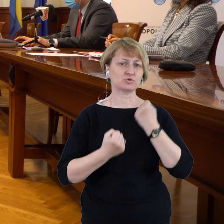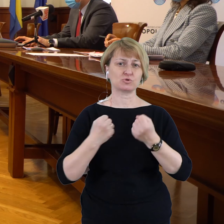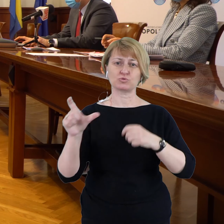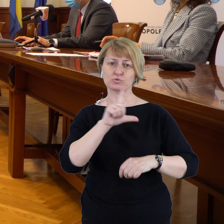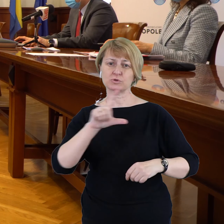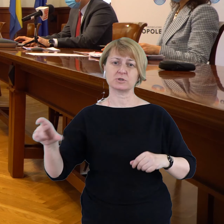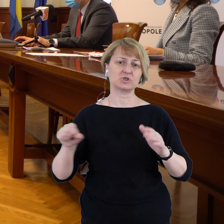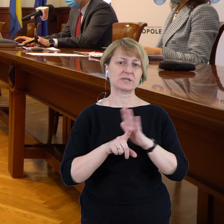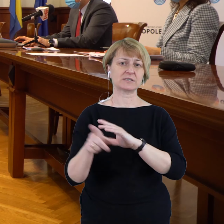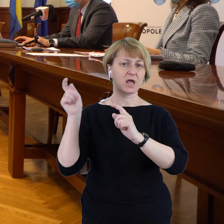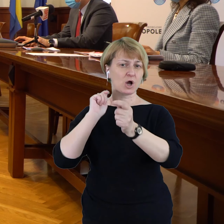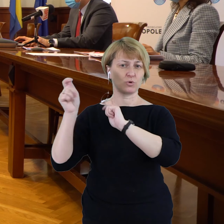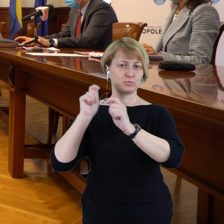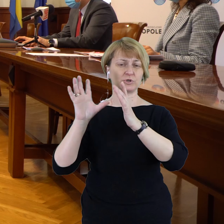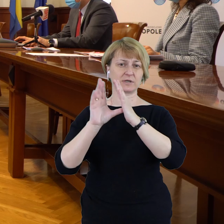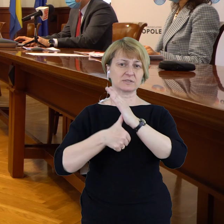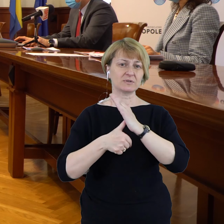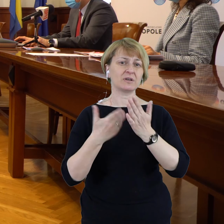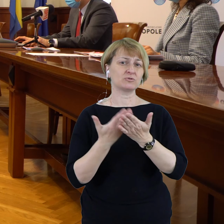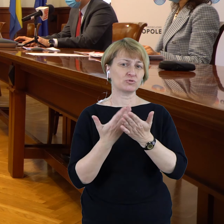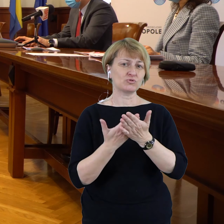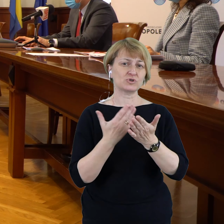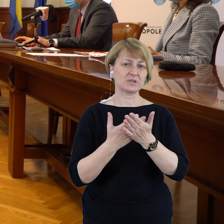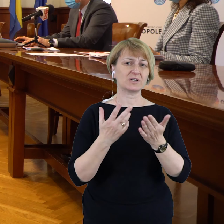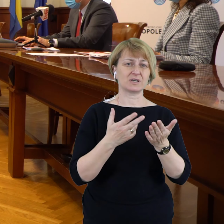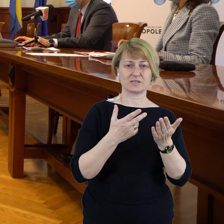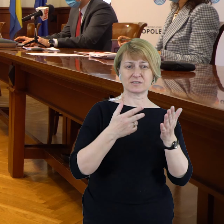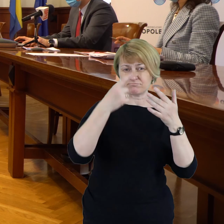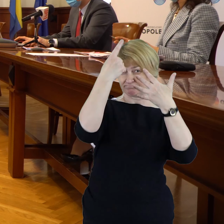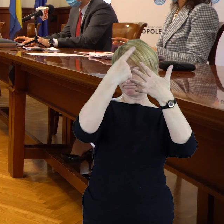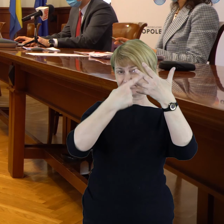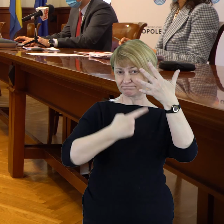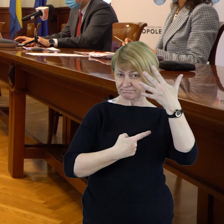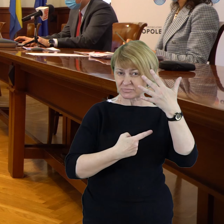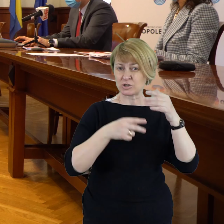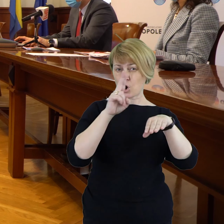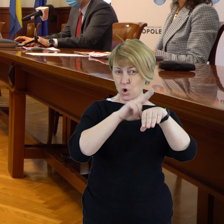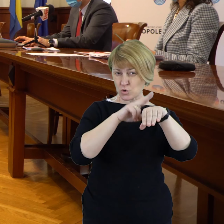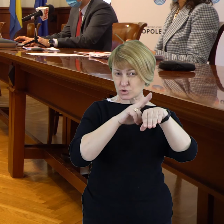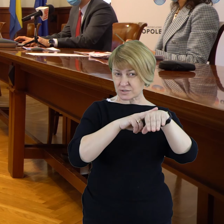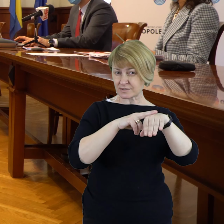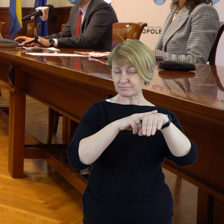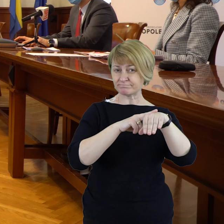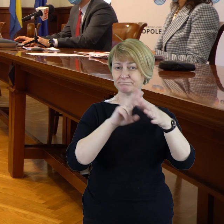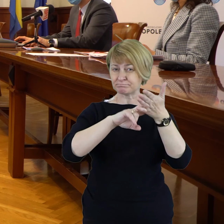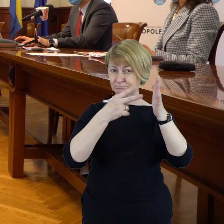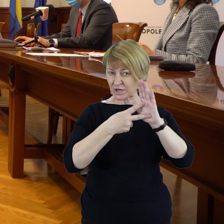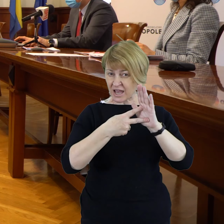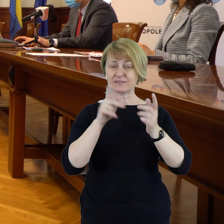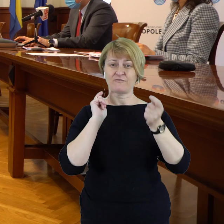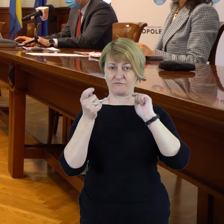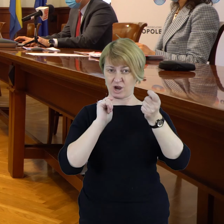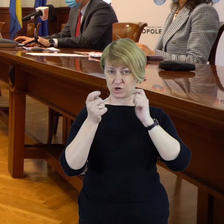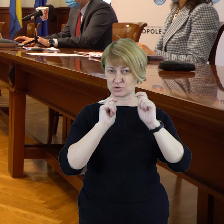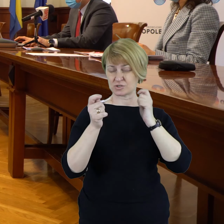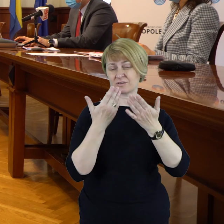jest. Jeździmy na ograniczonym rozkładzie jazdy. To wszystko wynika z pandemii, również z mniejszą dostępnością